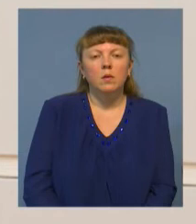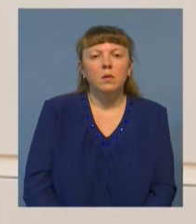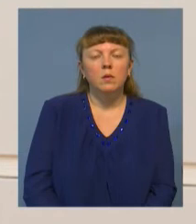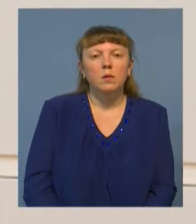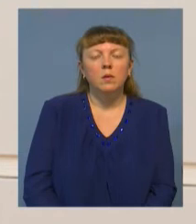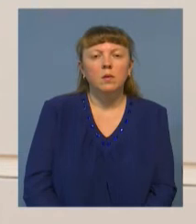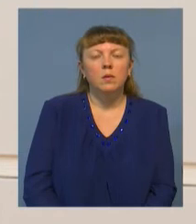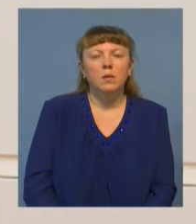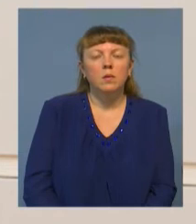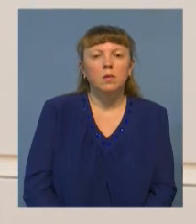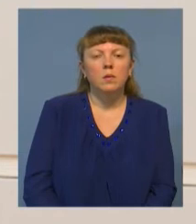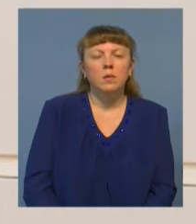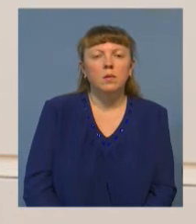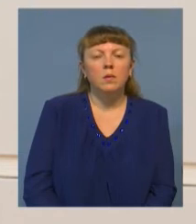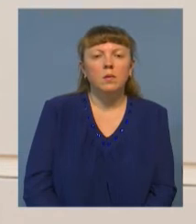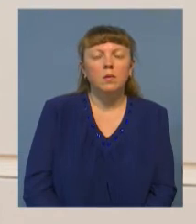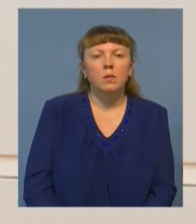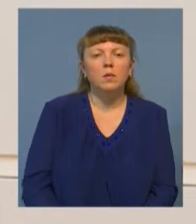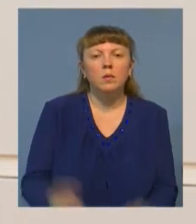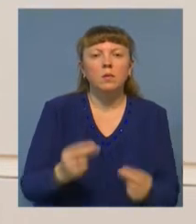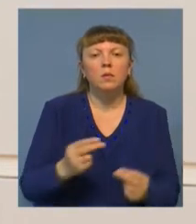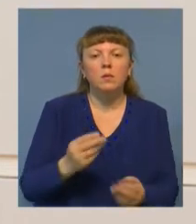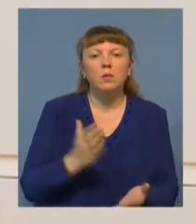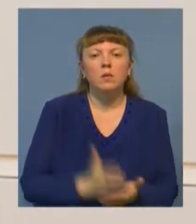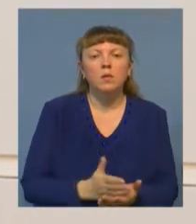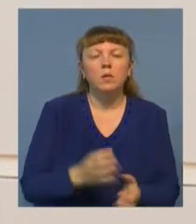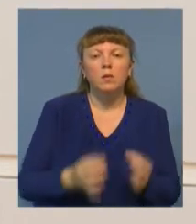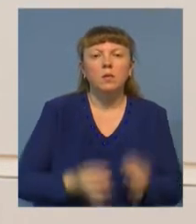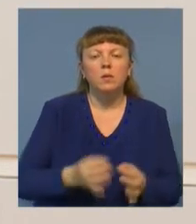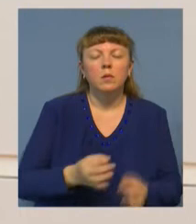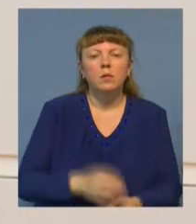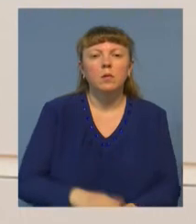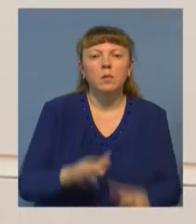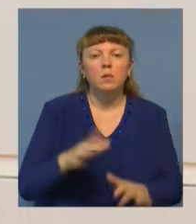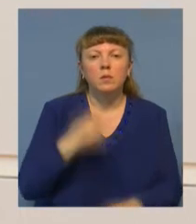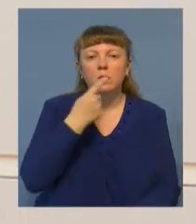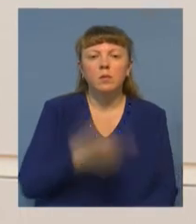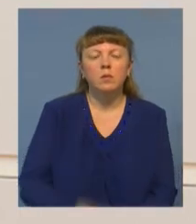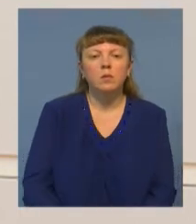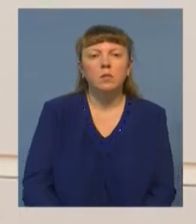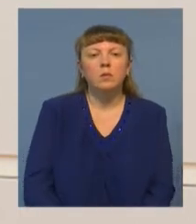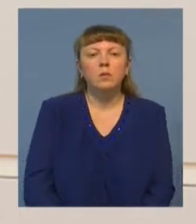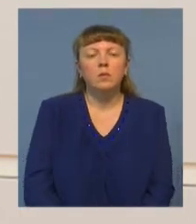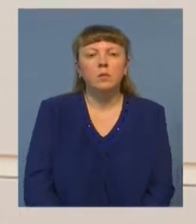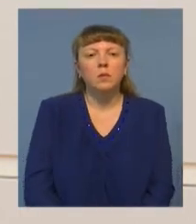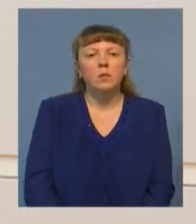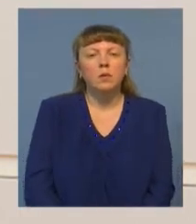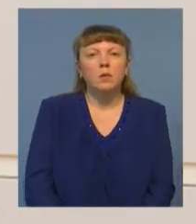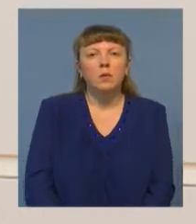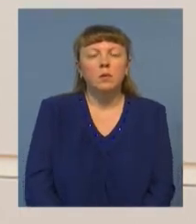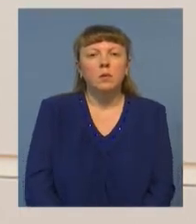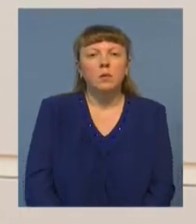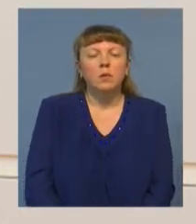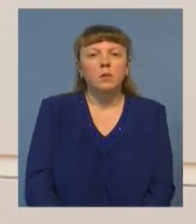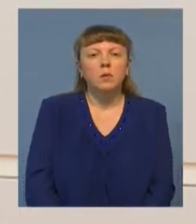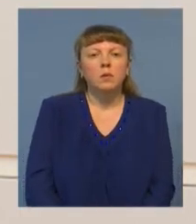место. Так угу. как данные сведения, они направляются в судом, в регистрирующий орган. Угу. То есть это будет направлено. Несмотря на то, что